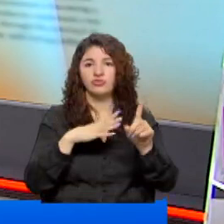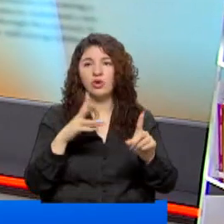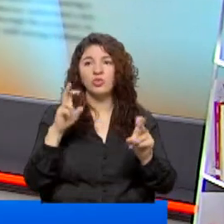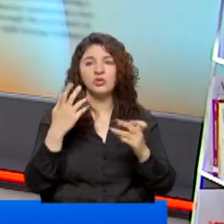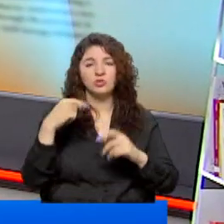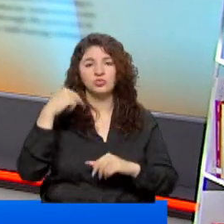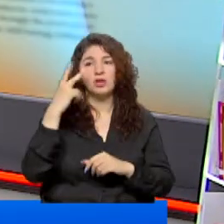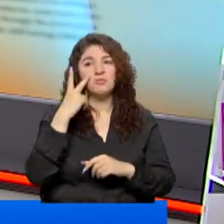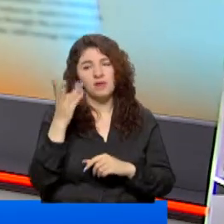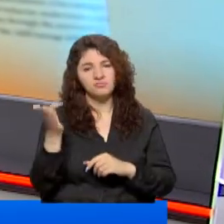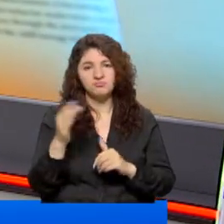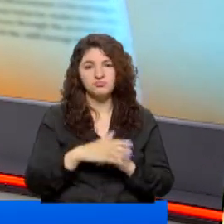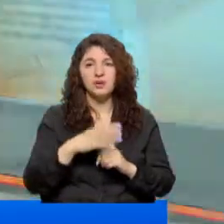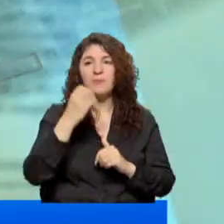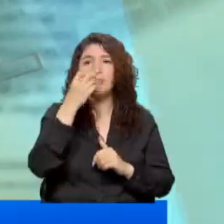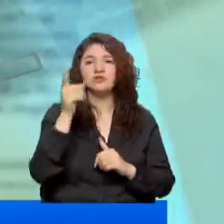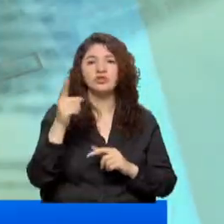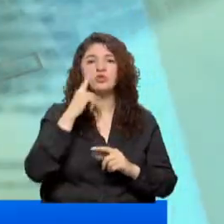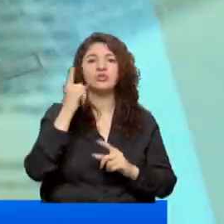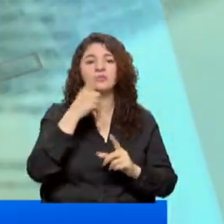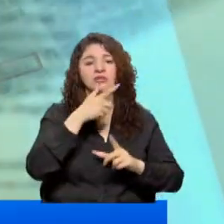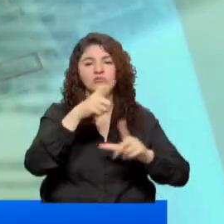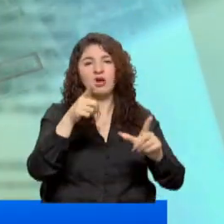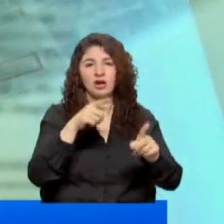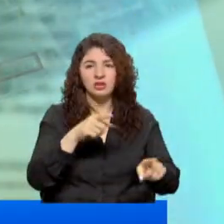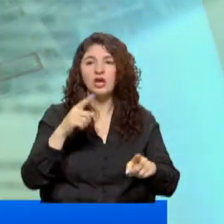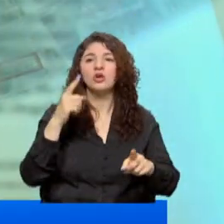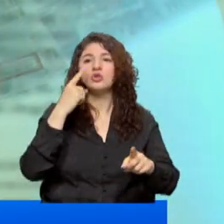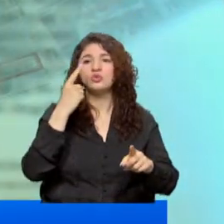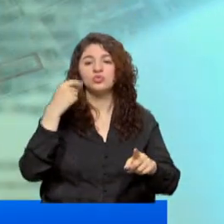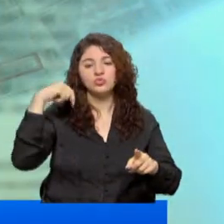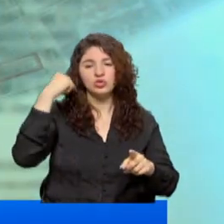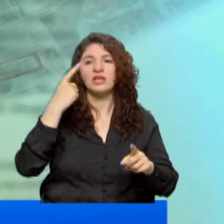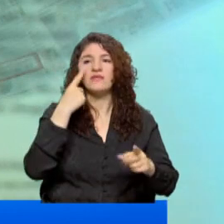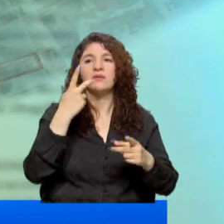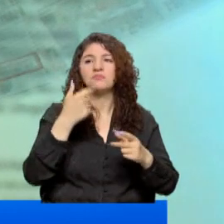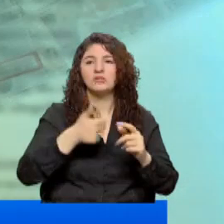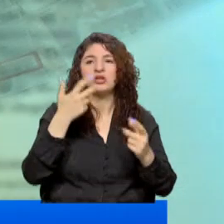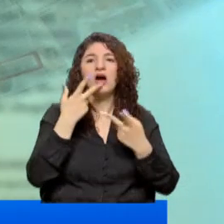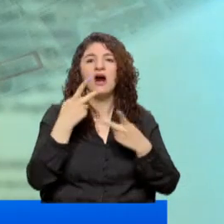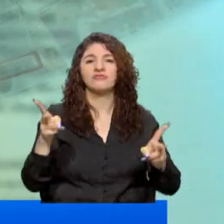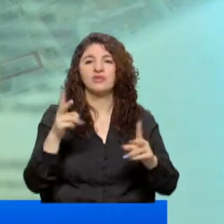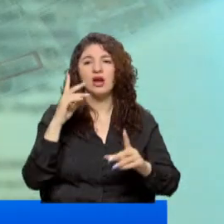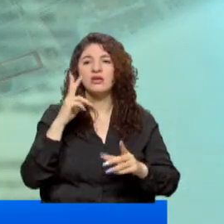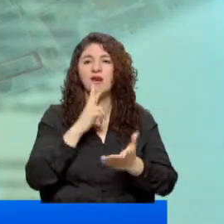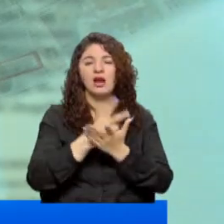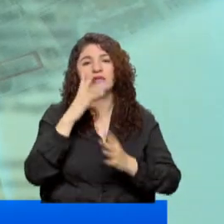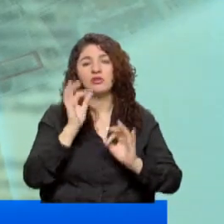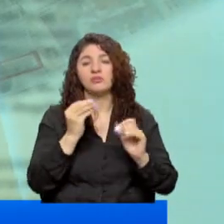konu Suriye okuyalım Bahçeli'den hükümete Çağrı Suriye devlet Başkanı'nın af kararı değerlendirilmeli